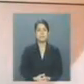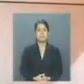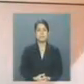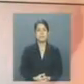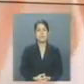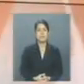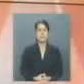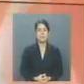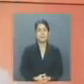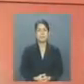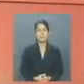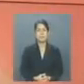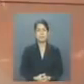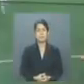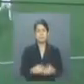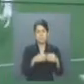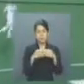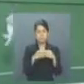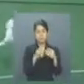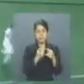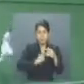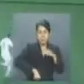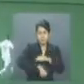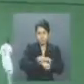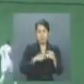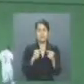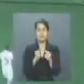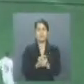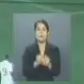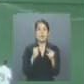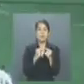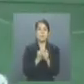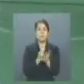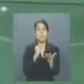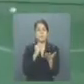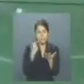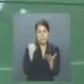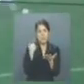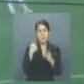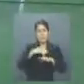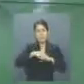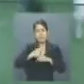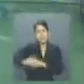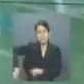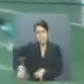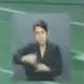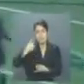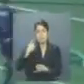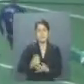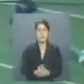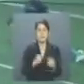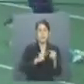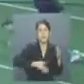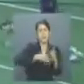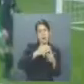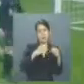ลิมลิดนะครับผ่านเข้ารอบ8ทีมสุดท้ายเป็นผลสำเร็จนะครับรวมผล2นัด7ประตูต่อ1ครับผ่านเข้ารอบ8ทีมสุดท้ายฟุตบ